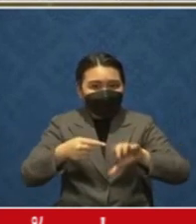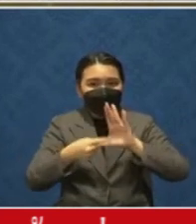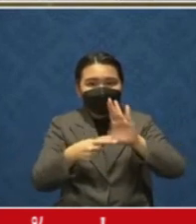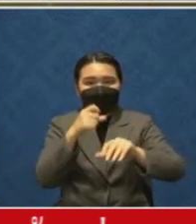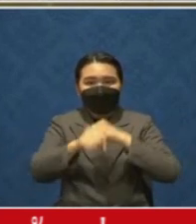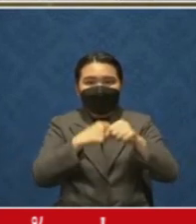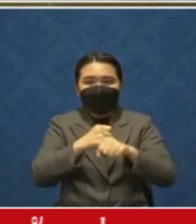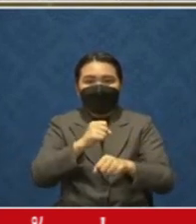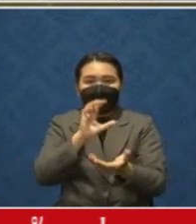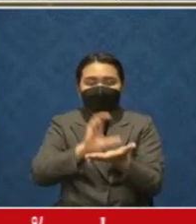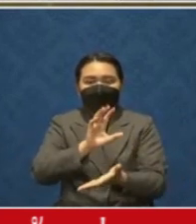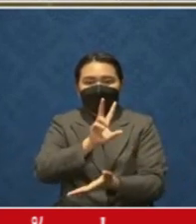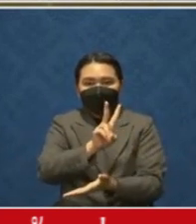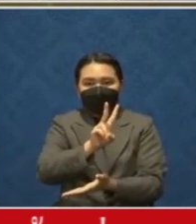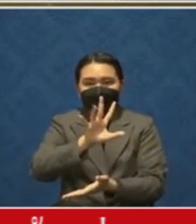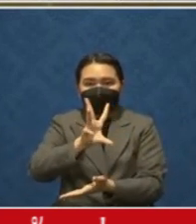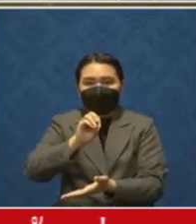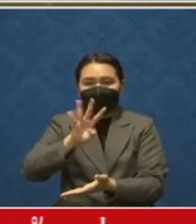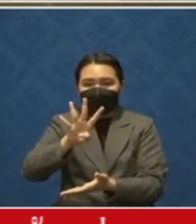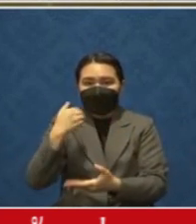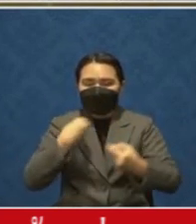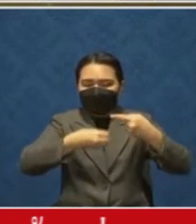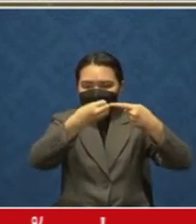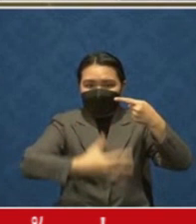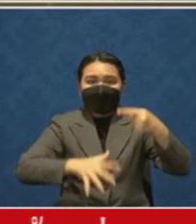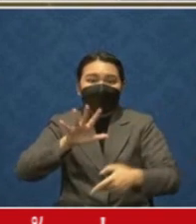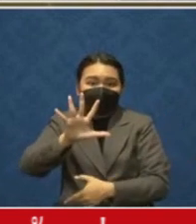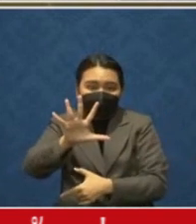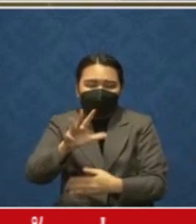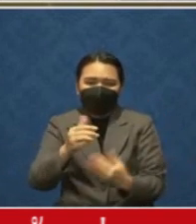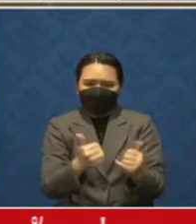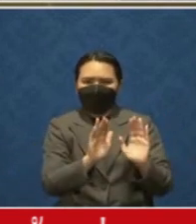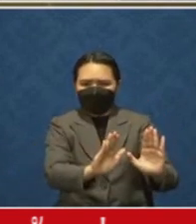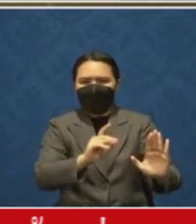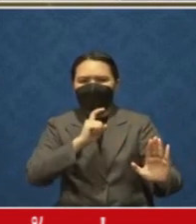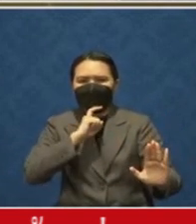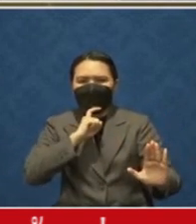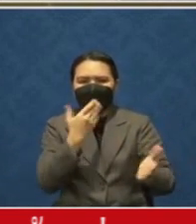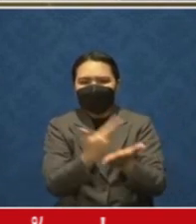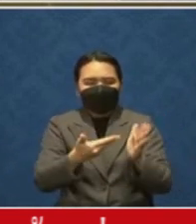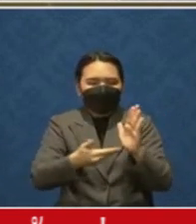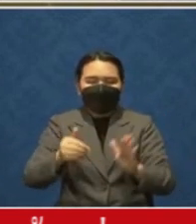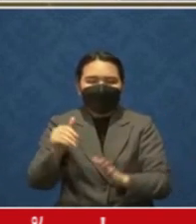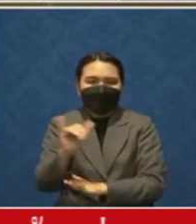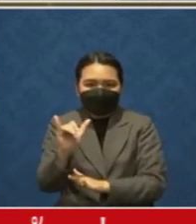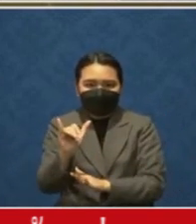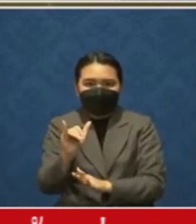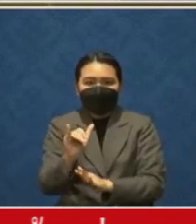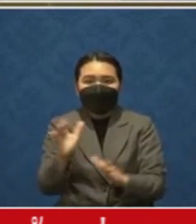ปี2564 5รายการที่ผมกราบเรียนท่านประธานนะครับยังค้างอยู่ไม่มีการเบิกจ่ายงบประมาณ